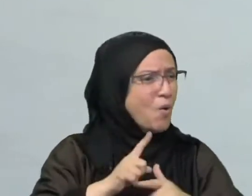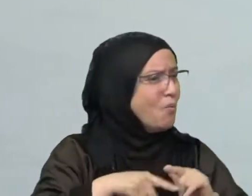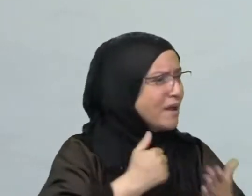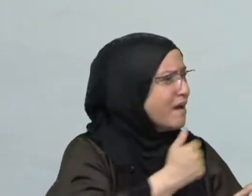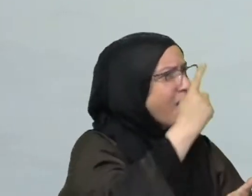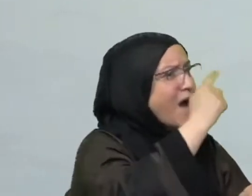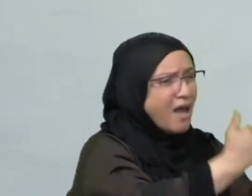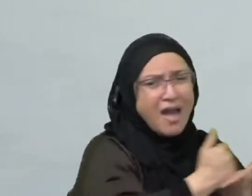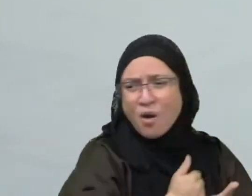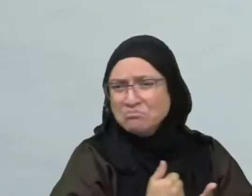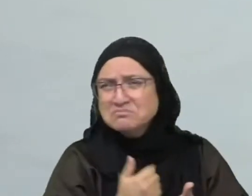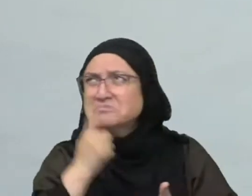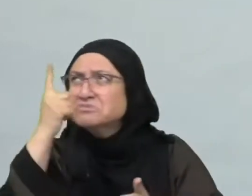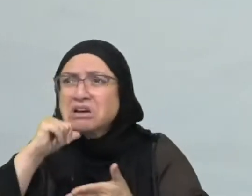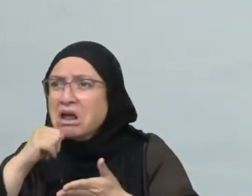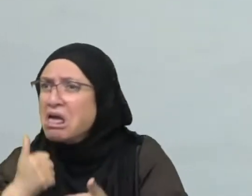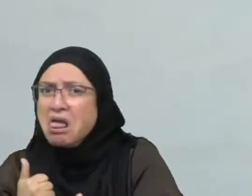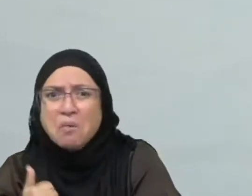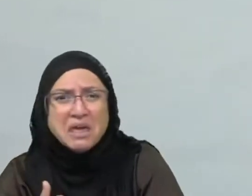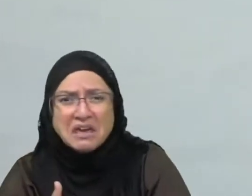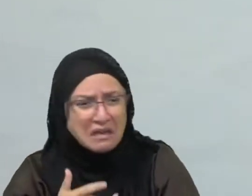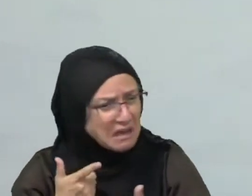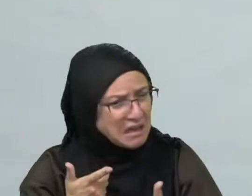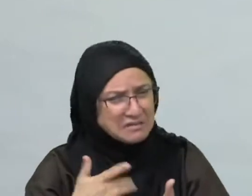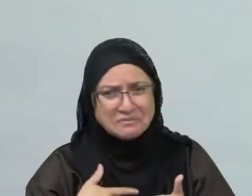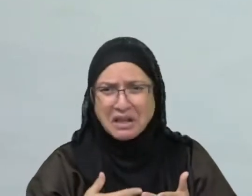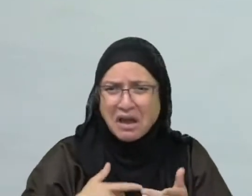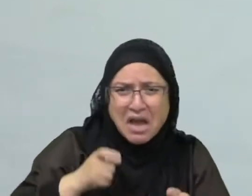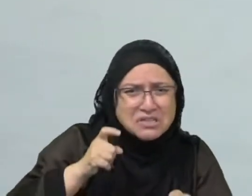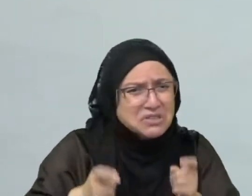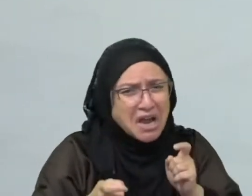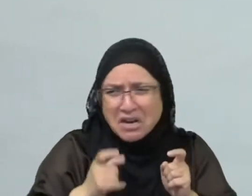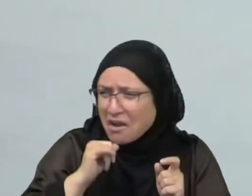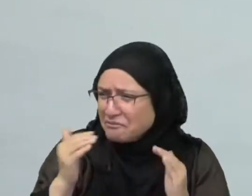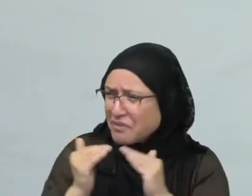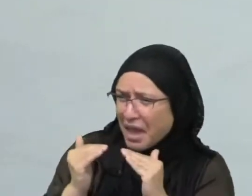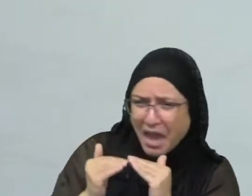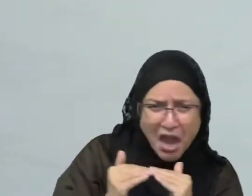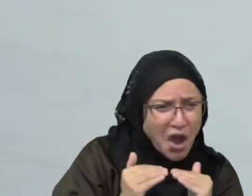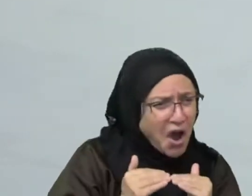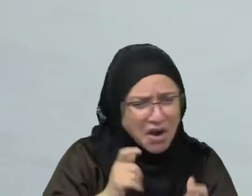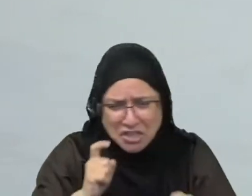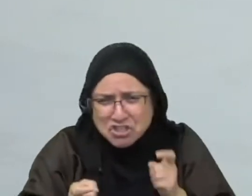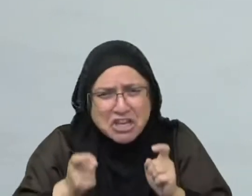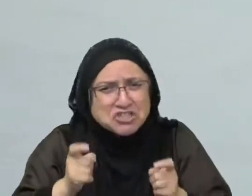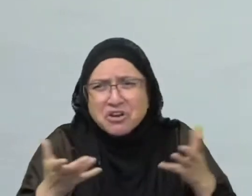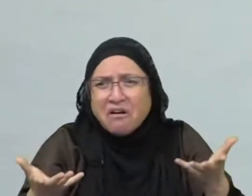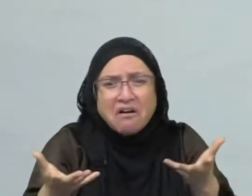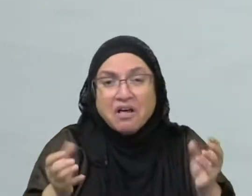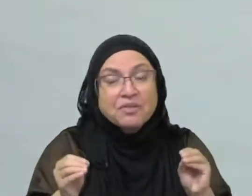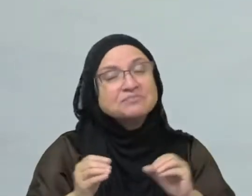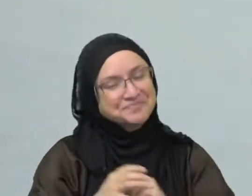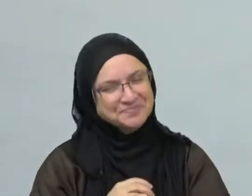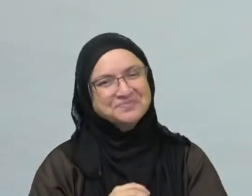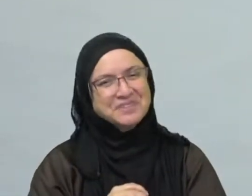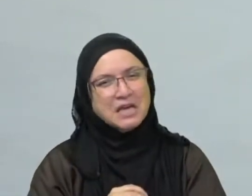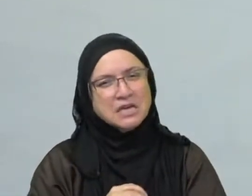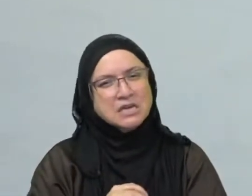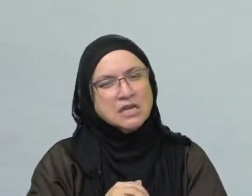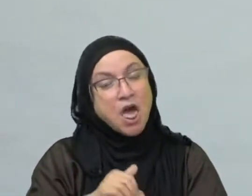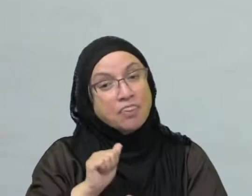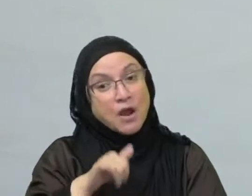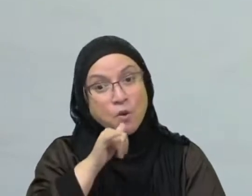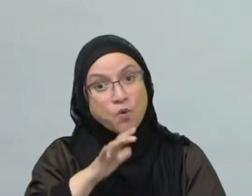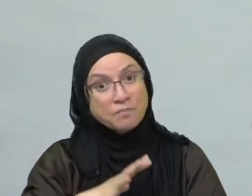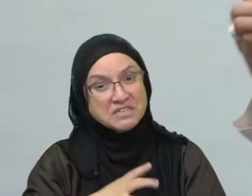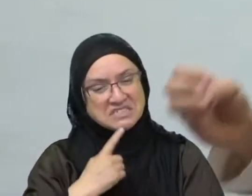woman who had epilepsy that comes to the Prophet ﷺ and complains about her condition. And Rasulullah ﷺ would make dua for shifa, for healing for people